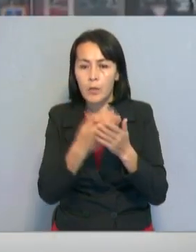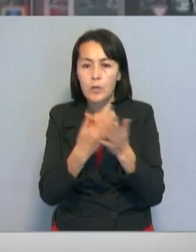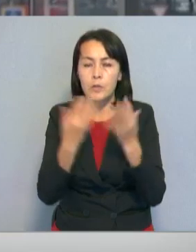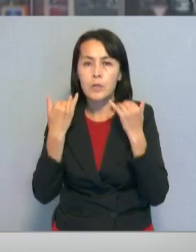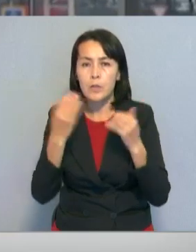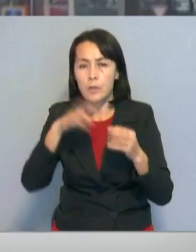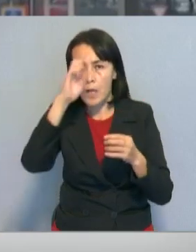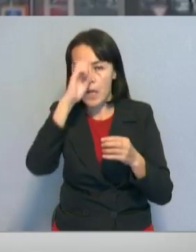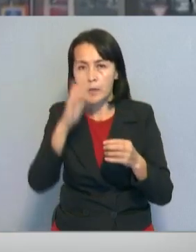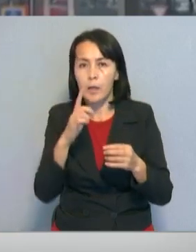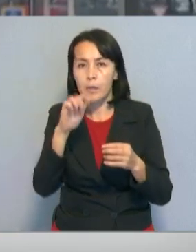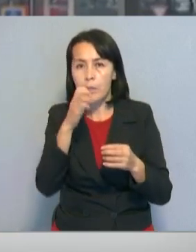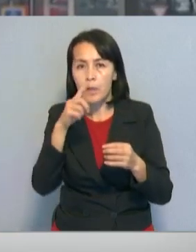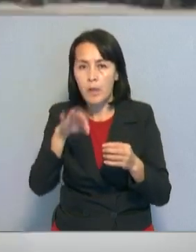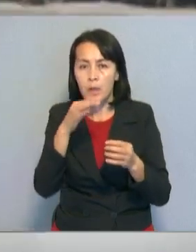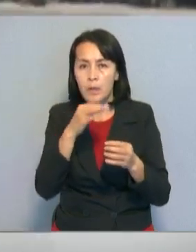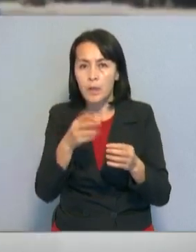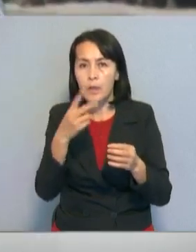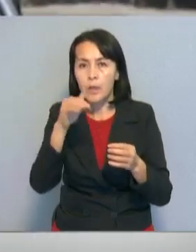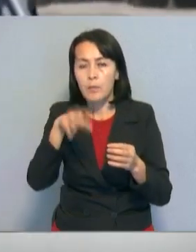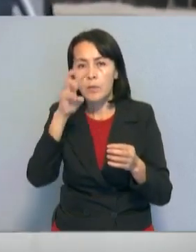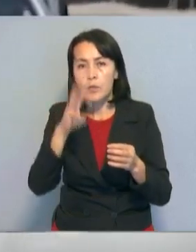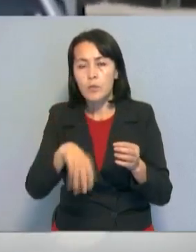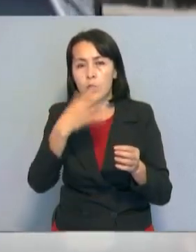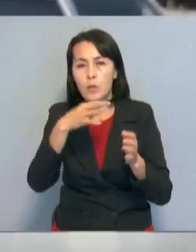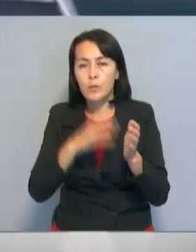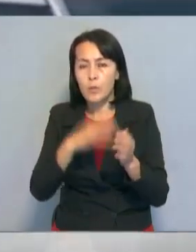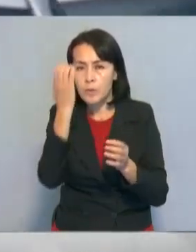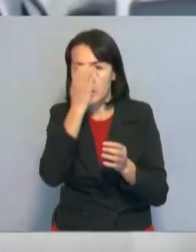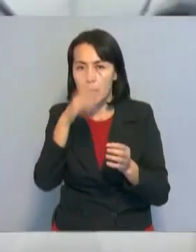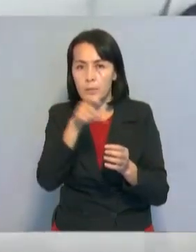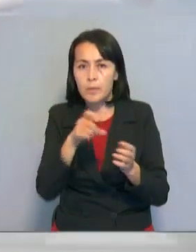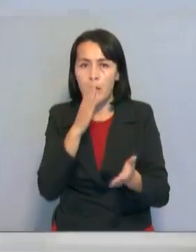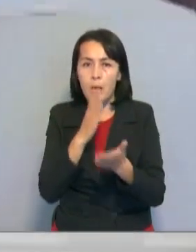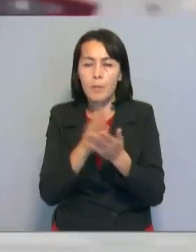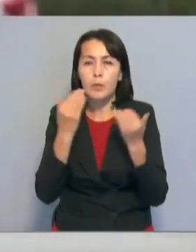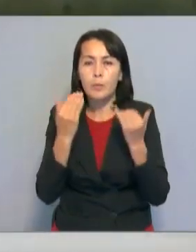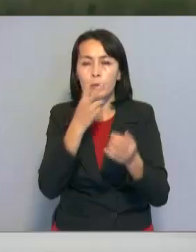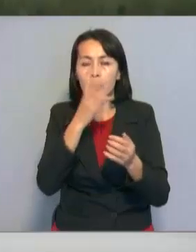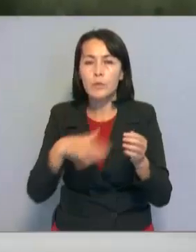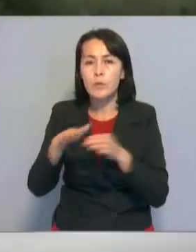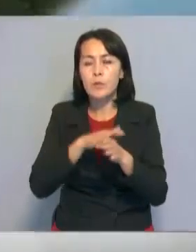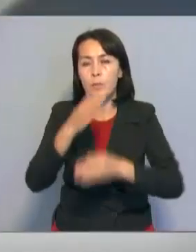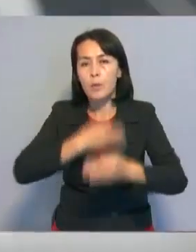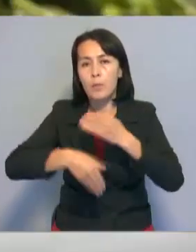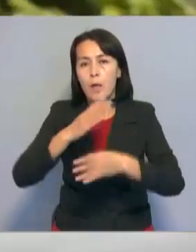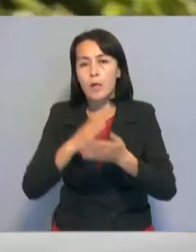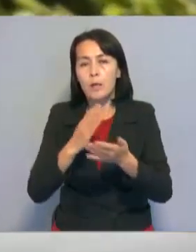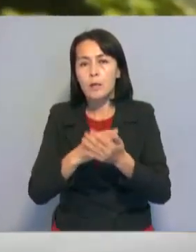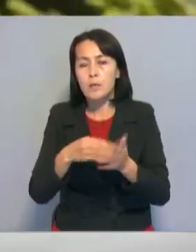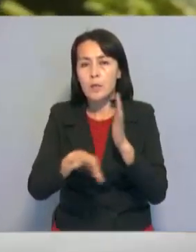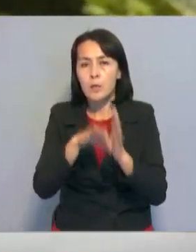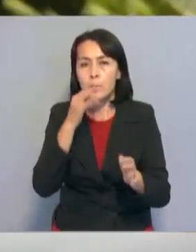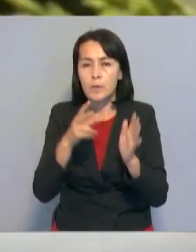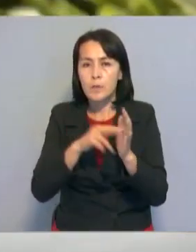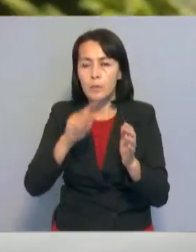ұсынылады. Елде Брайл қаріпін меңгерген 2359 зағип жан бар. Бұл көрсеткіш жалпы мүгедектігі бар дауыс